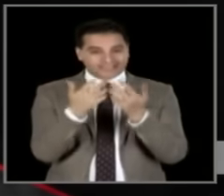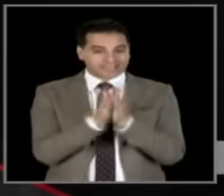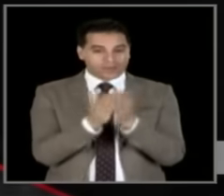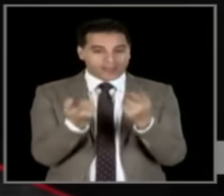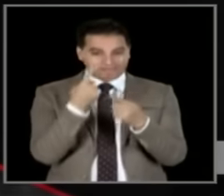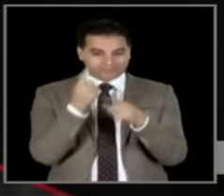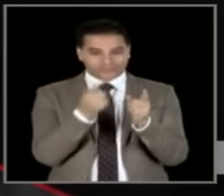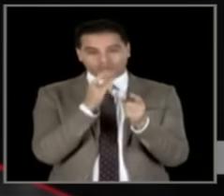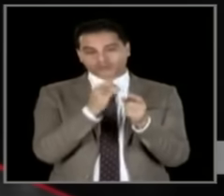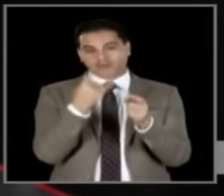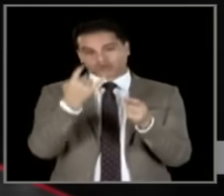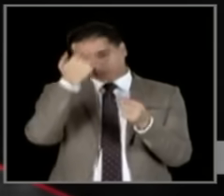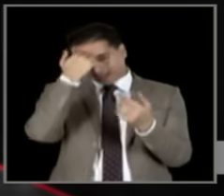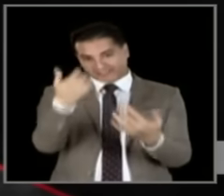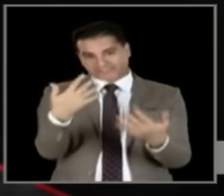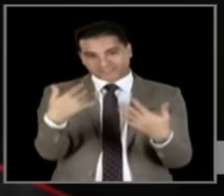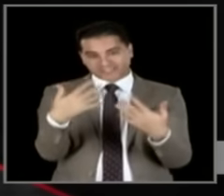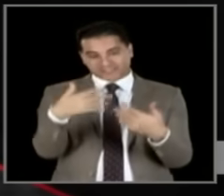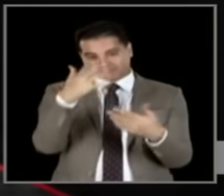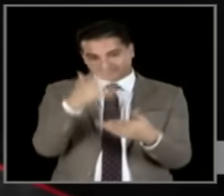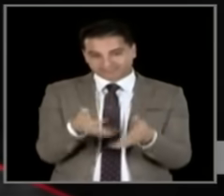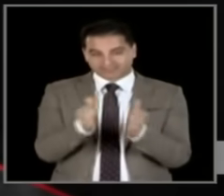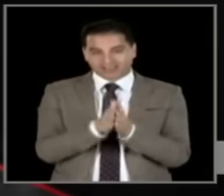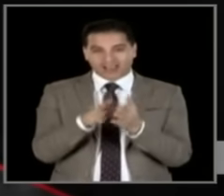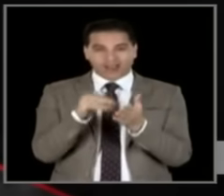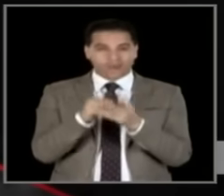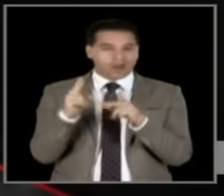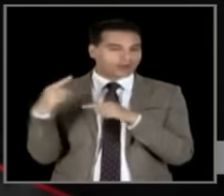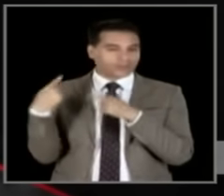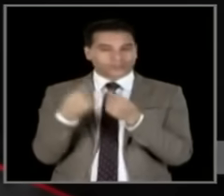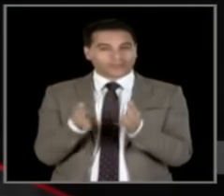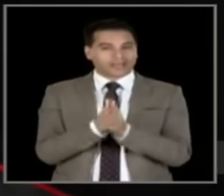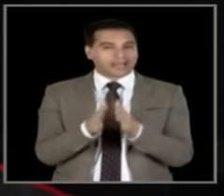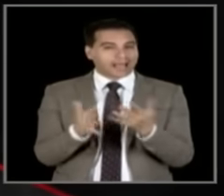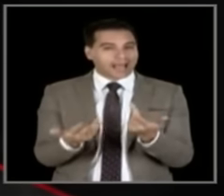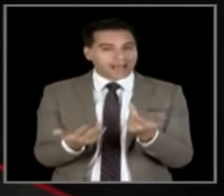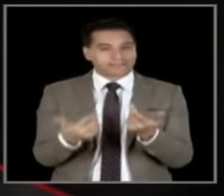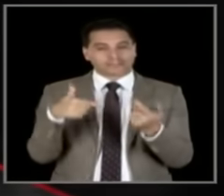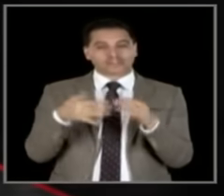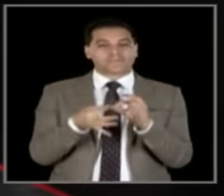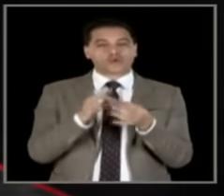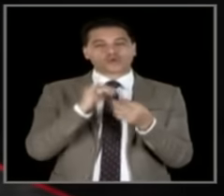بما يساوي 510 ألف جنيه، ويبقى مجموع المبلغ من أول حلقة لحد دلوقتي